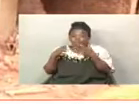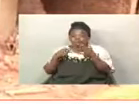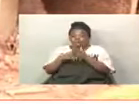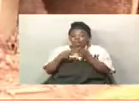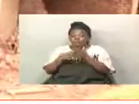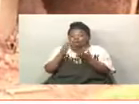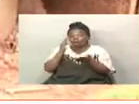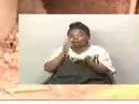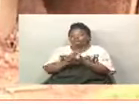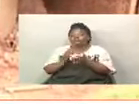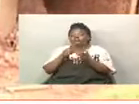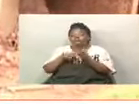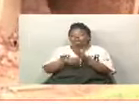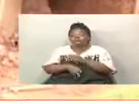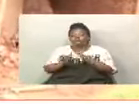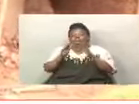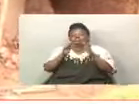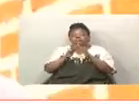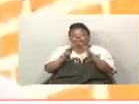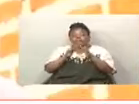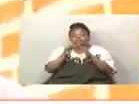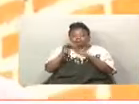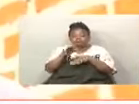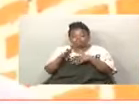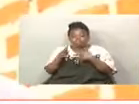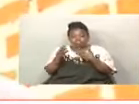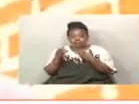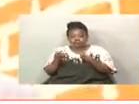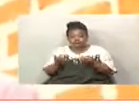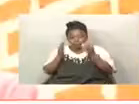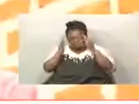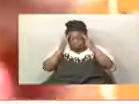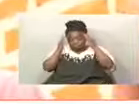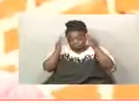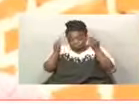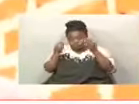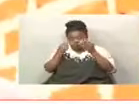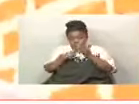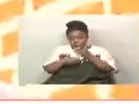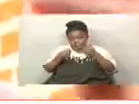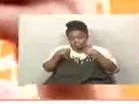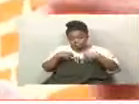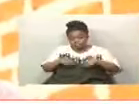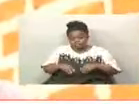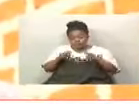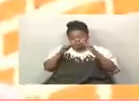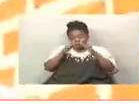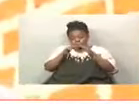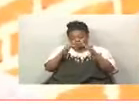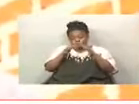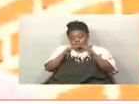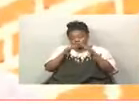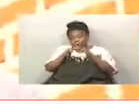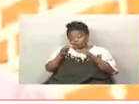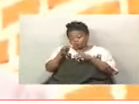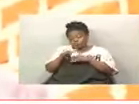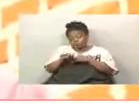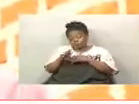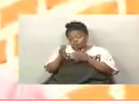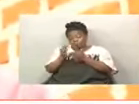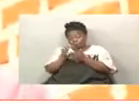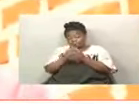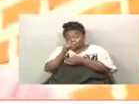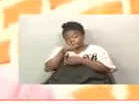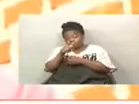ziremerera okusiba ne ziyingira mu mayumba gaabwe. Naye kati situmanyi nti banaakolera mayumba gaagali ekyemmanga kuba mumotoka